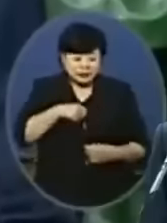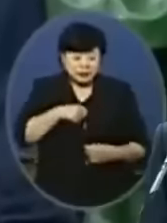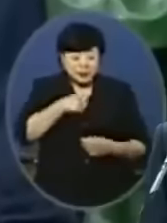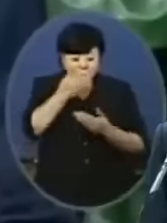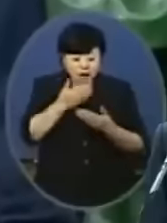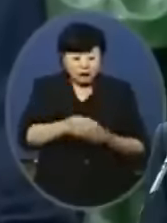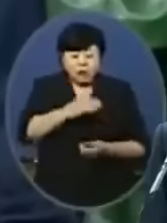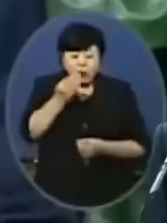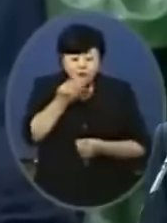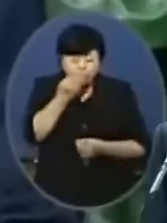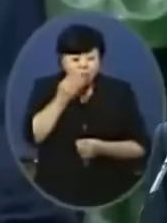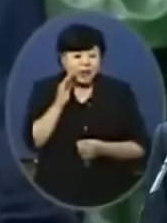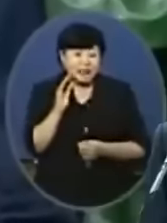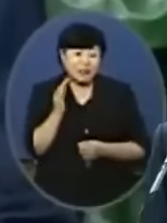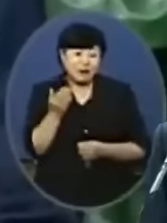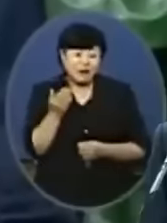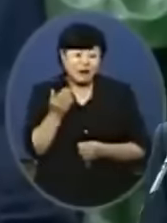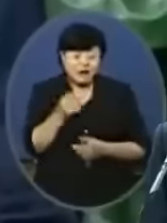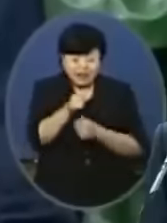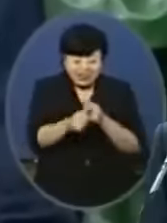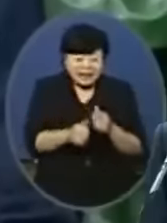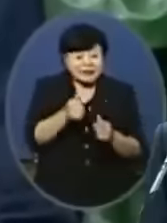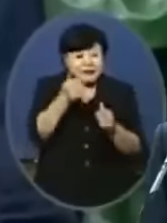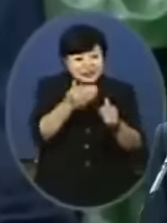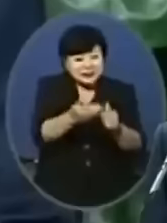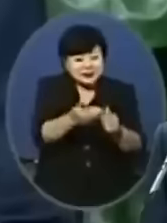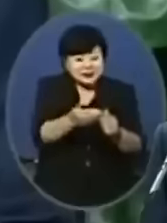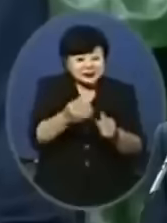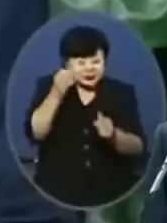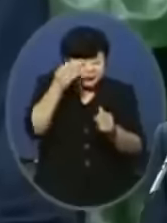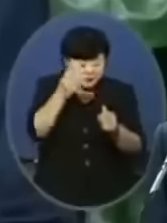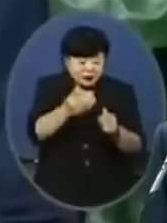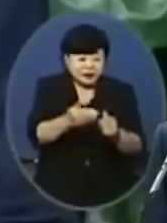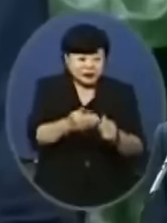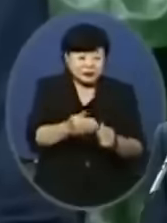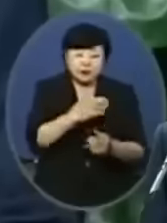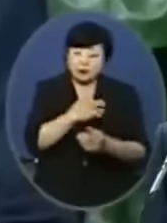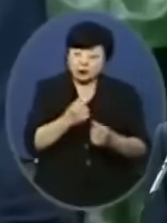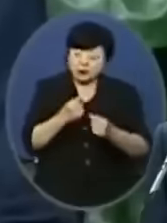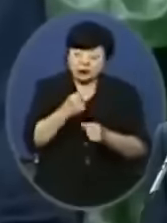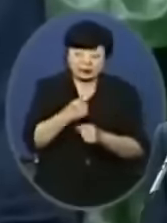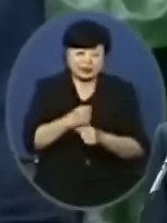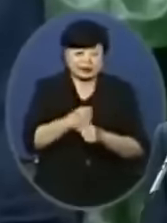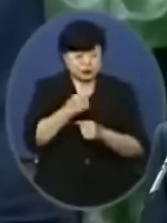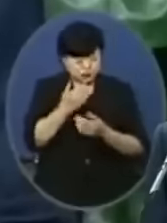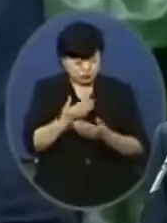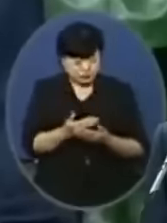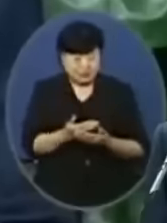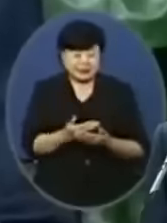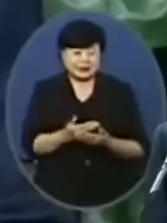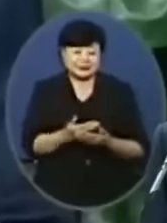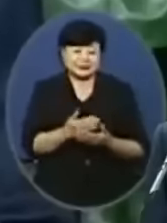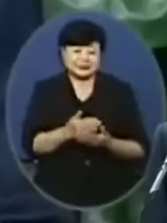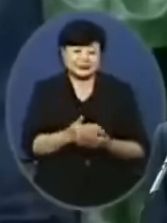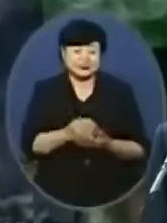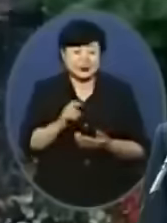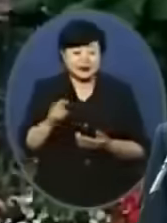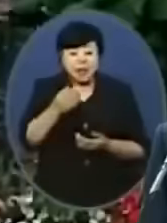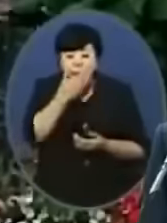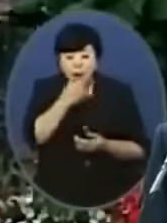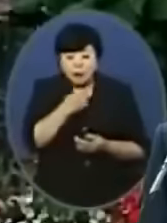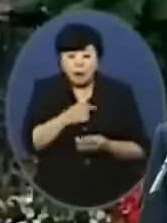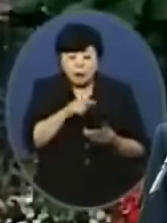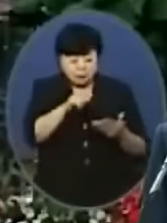의롭다함을 얻고 거룩하게 되고 난 다음에는 하나님께서 성령으로 우리를 건강하게 만들어주시는 것입니다. 마태복음